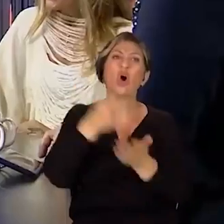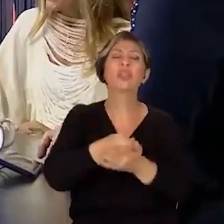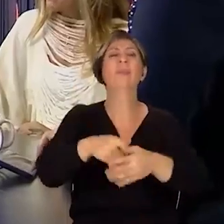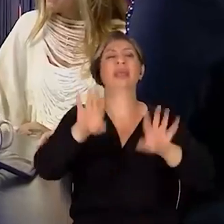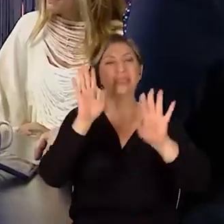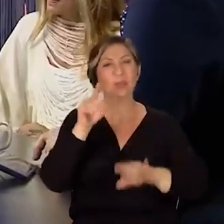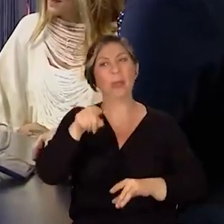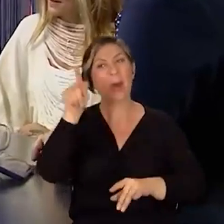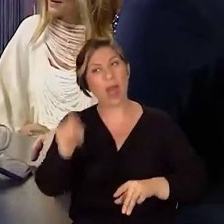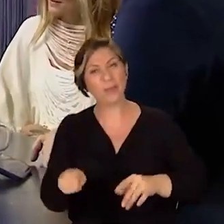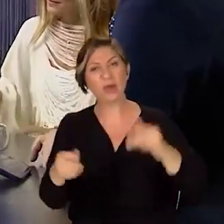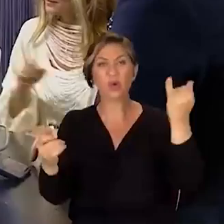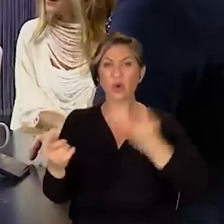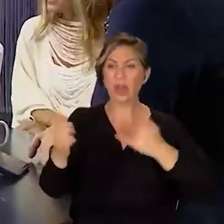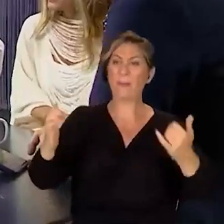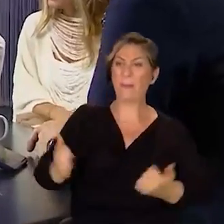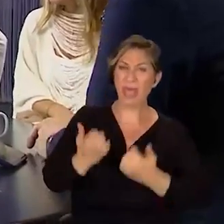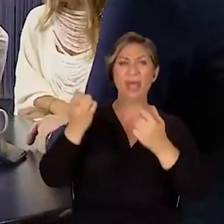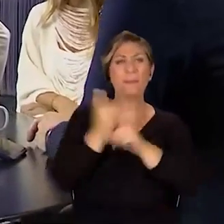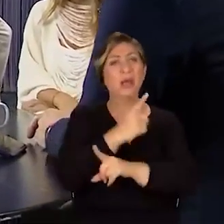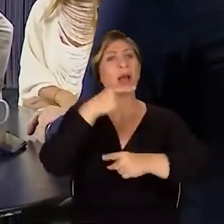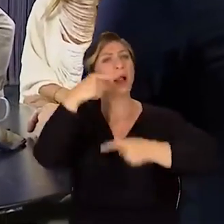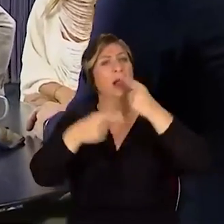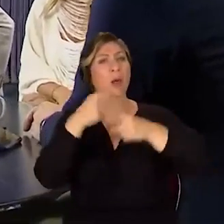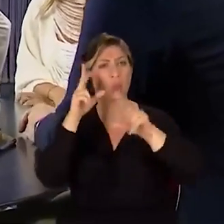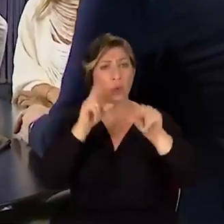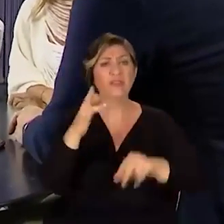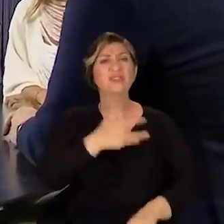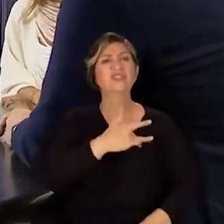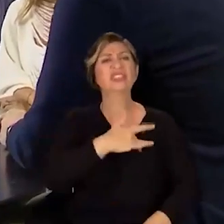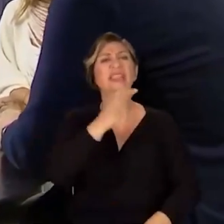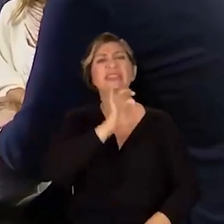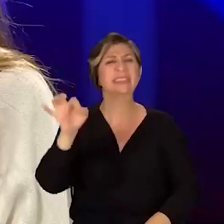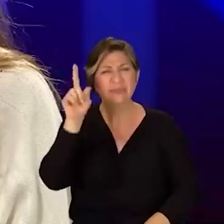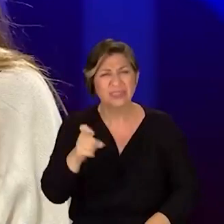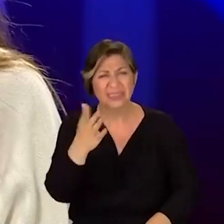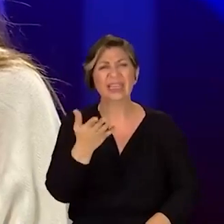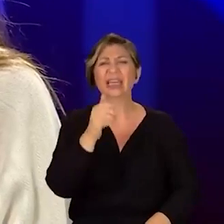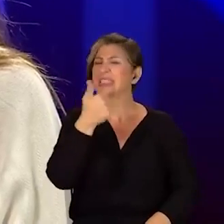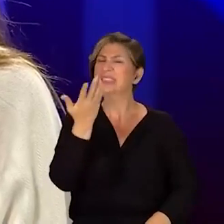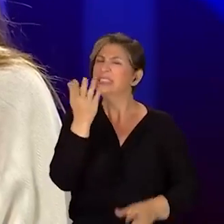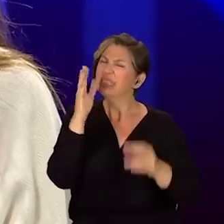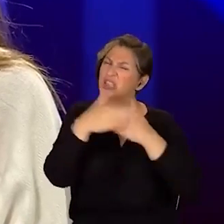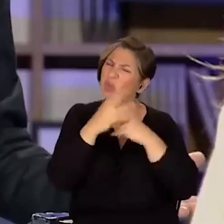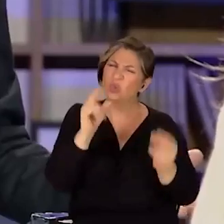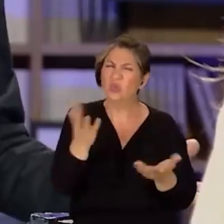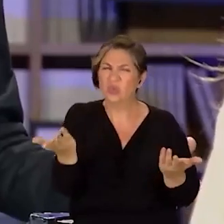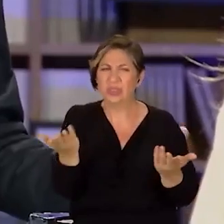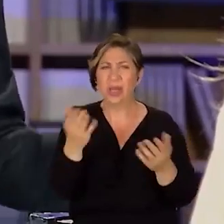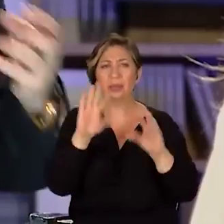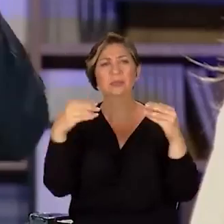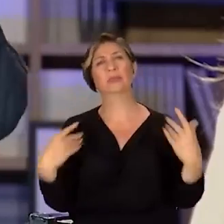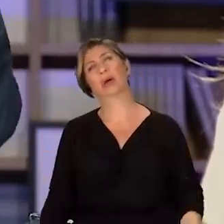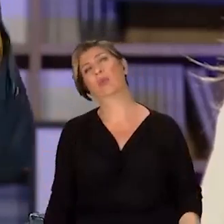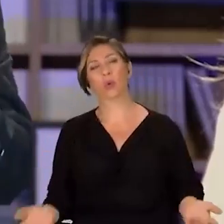ödemedin, bana şöyle yaptın, beni terk ettin, bilmem ne yaptın. Hiç mi vicdan azabı çekmiyorsun? Gece nasıl uyuyorsun? Ya herkes gece bayılıyor